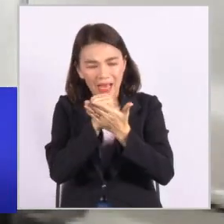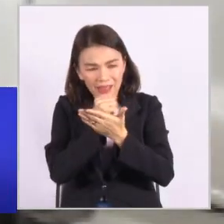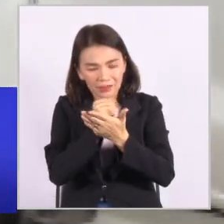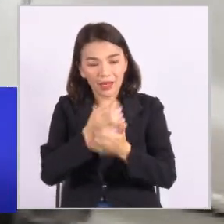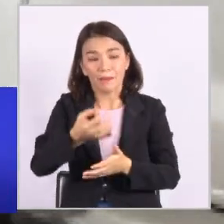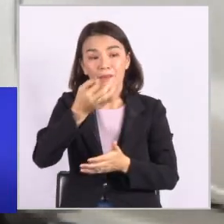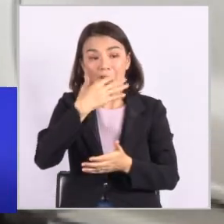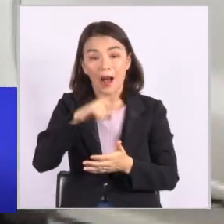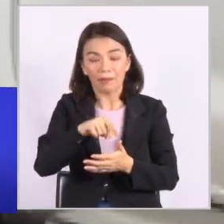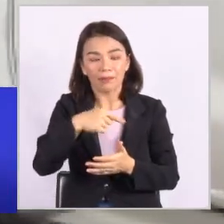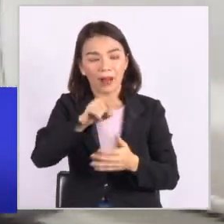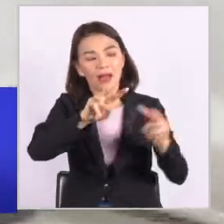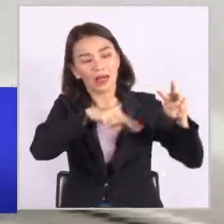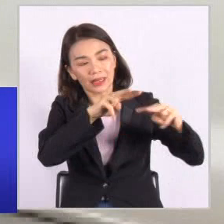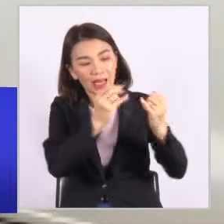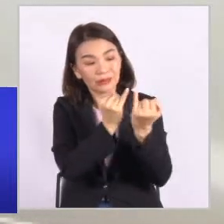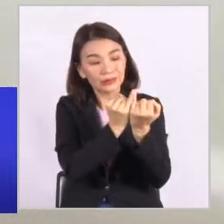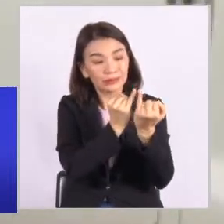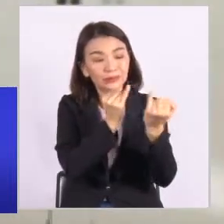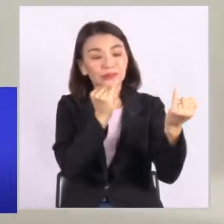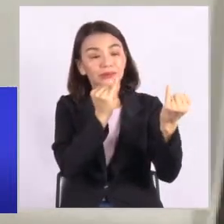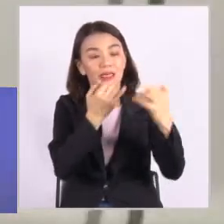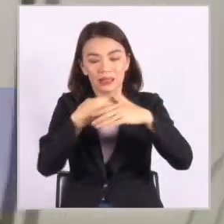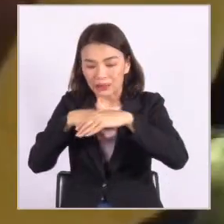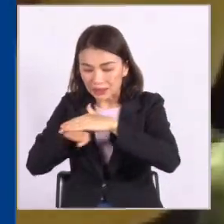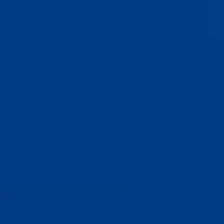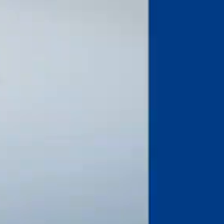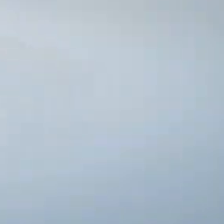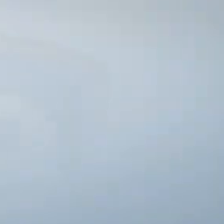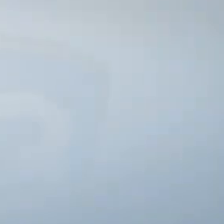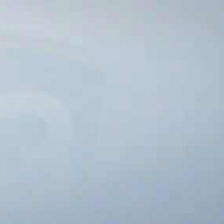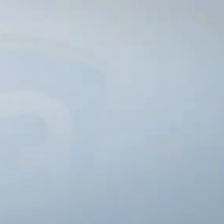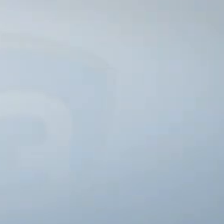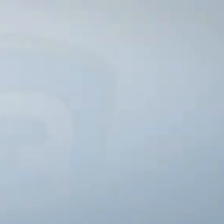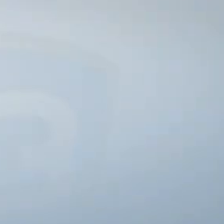บำบัดก็หนีออกมาแล้วก็กลายเป็นว่ามาก่อเหตุขโมยรถซะแบบนั้น